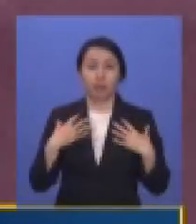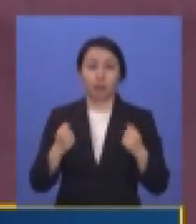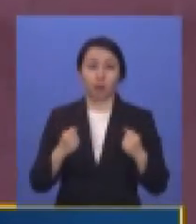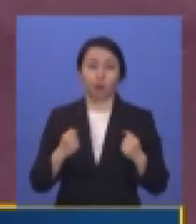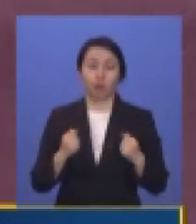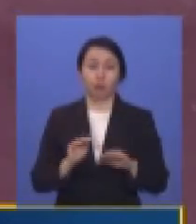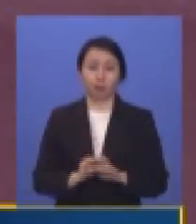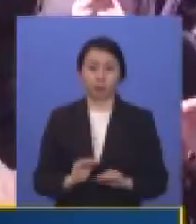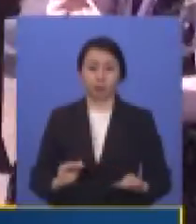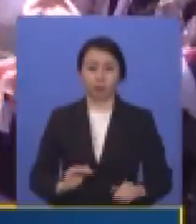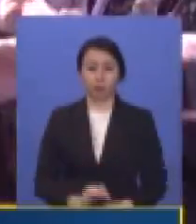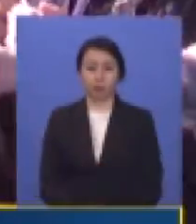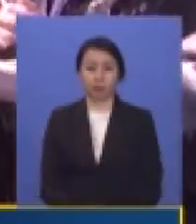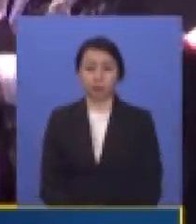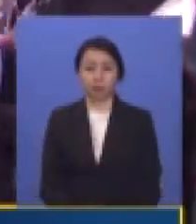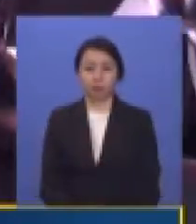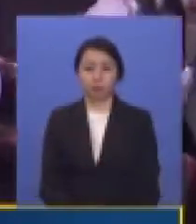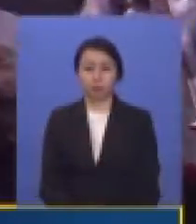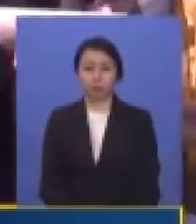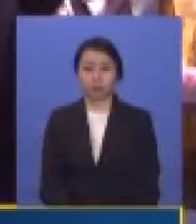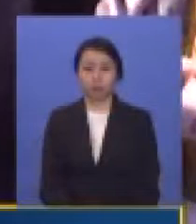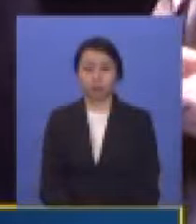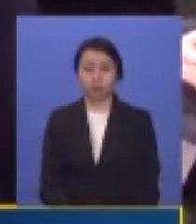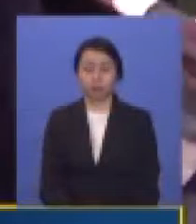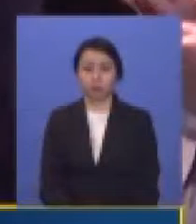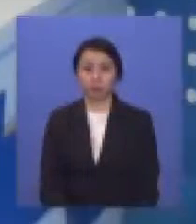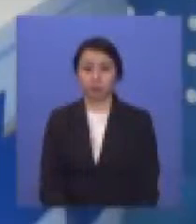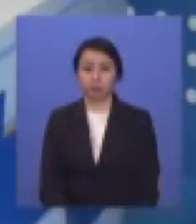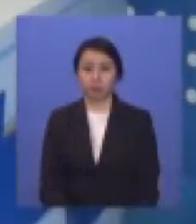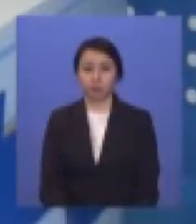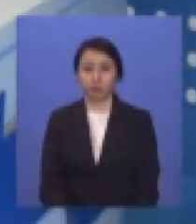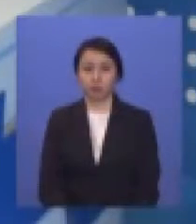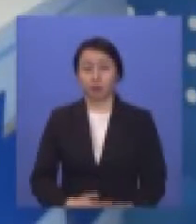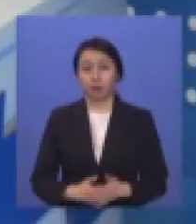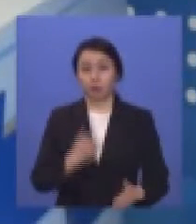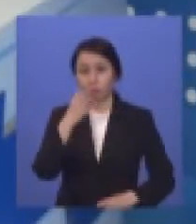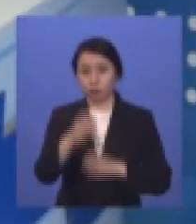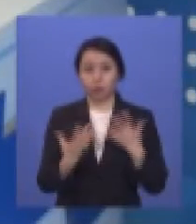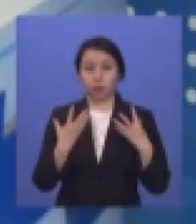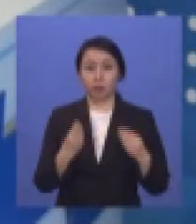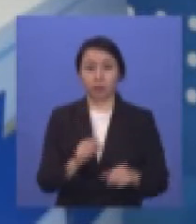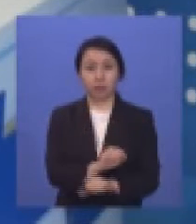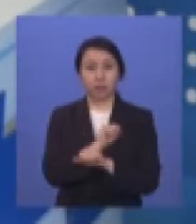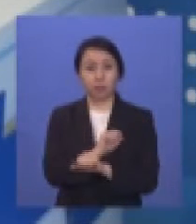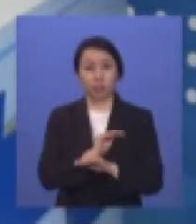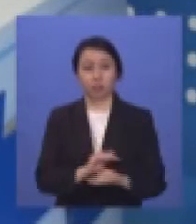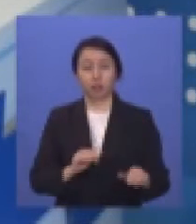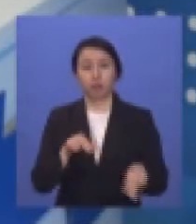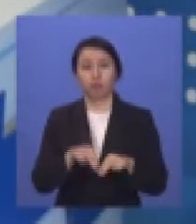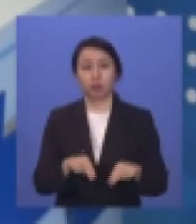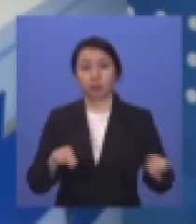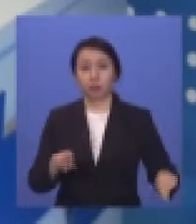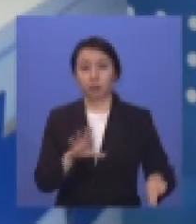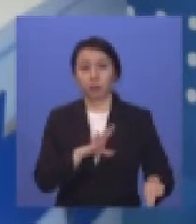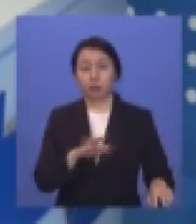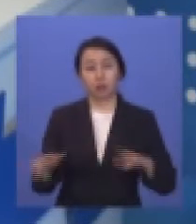ребенка. Малика Кайрат, Амрия Акбатай, Урал Амренов, служба новостей. В преддверии Международного дня защиты детей